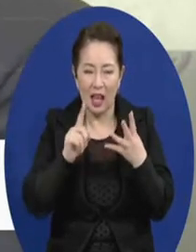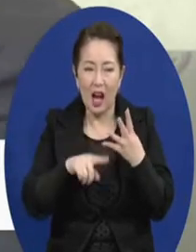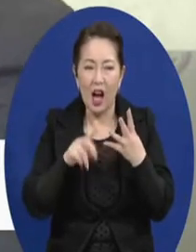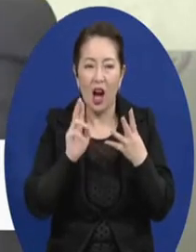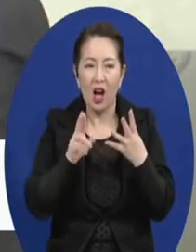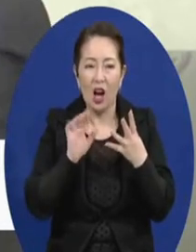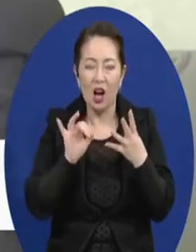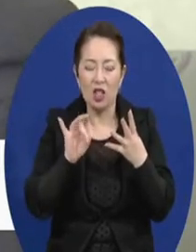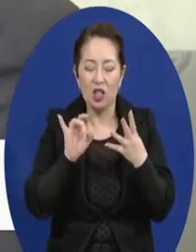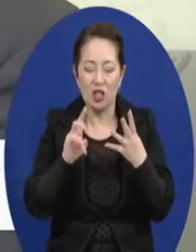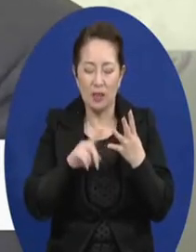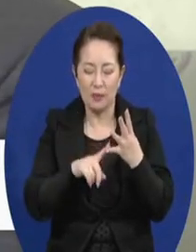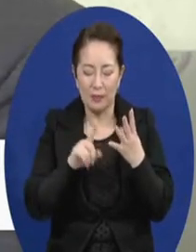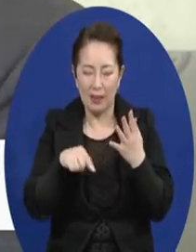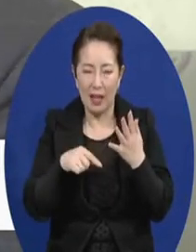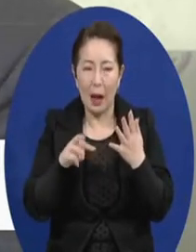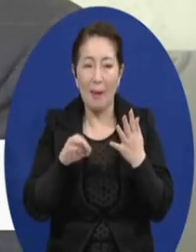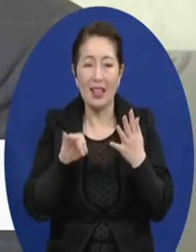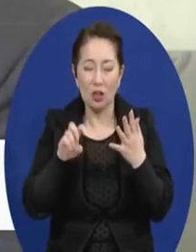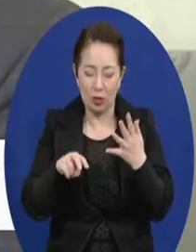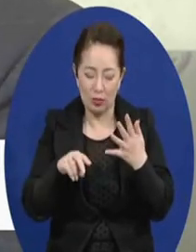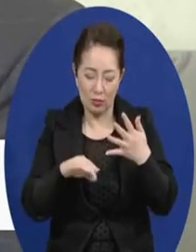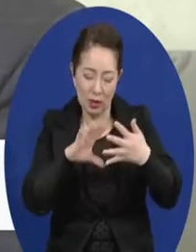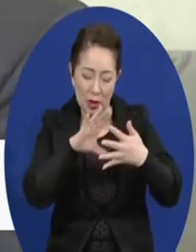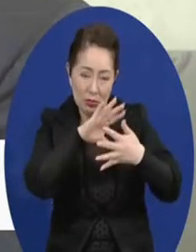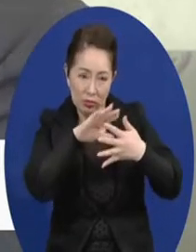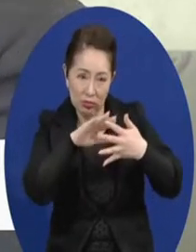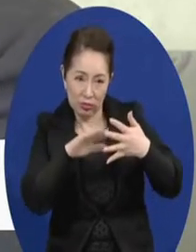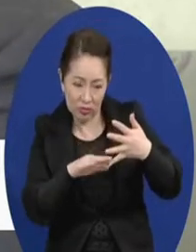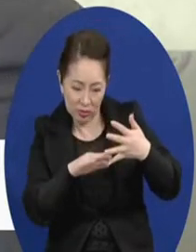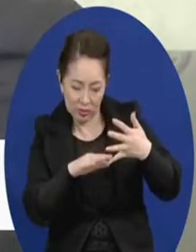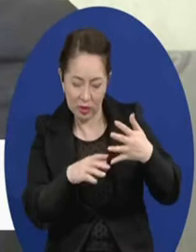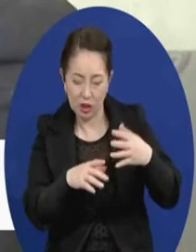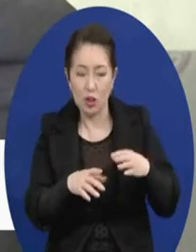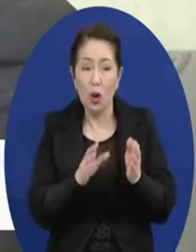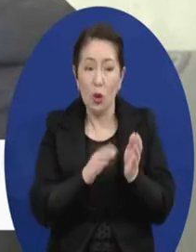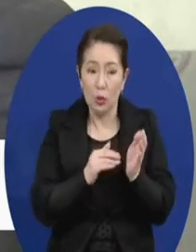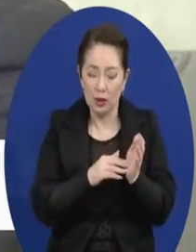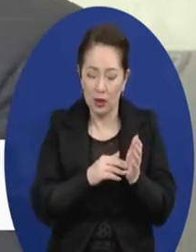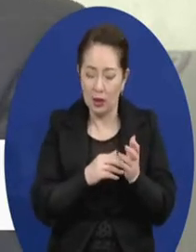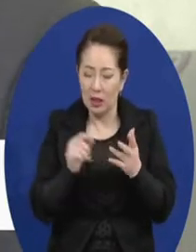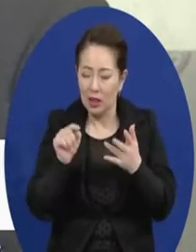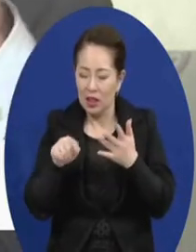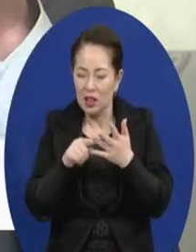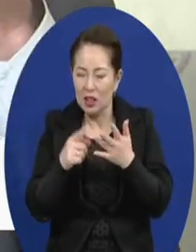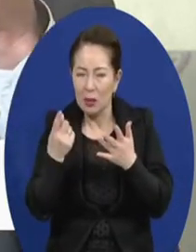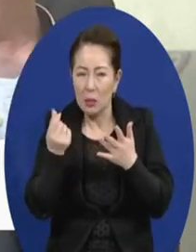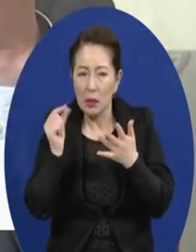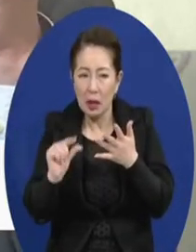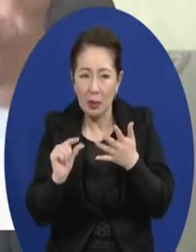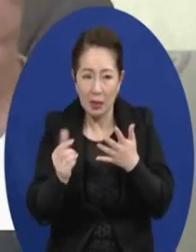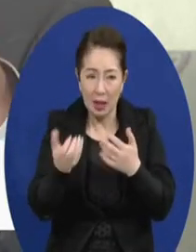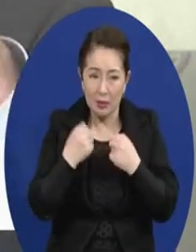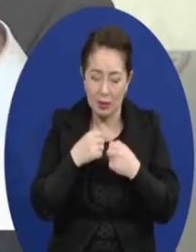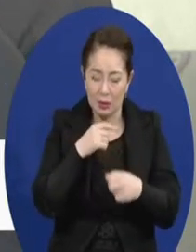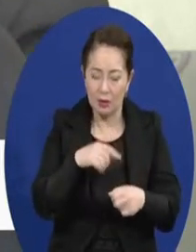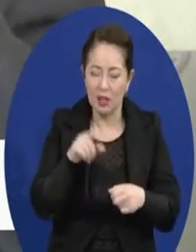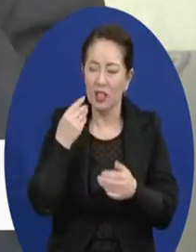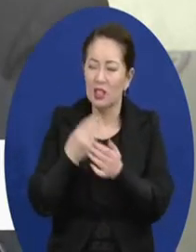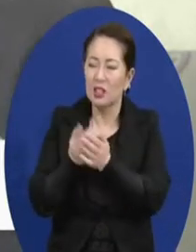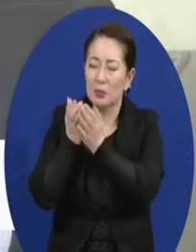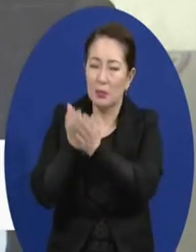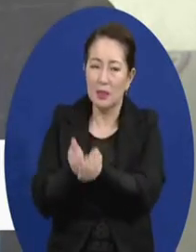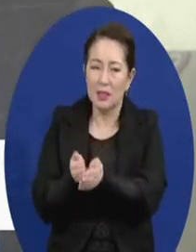керосин гарна, дараа нь одоо мазут нөлдөгдөл ч юм уу нөө. Тэгэхээр энэнийг бол хямдхан авчраад жишээлбэл хөлөг